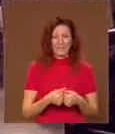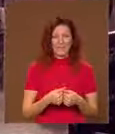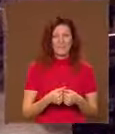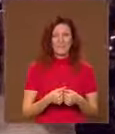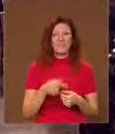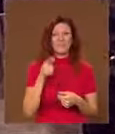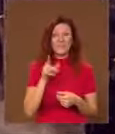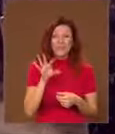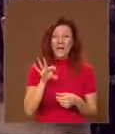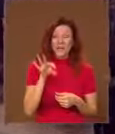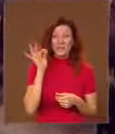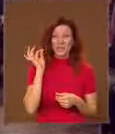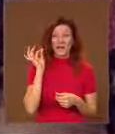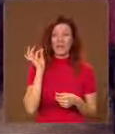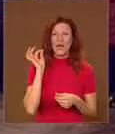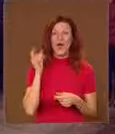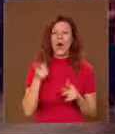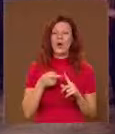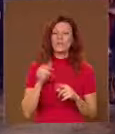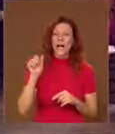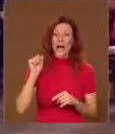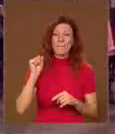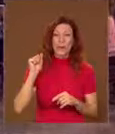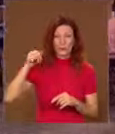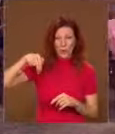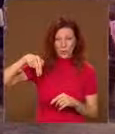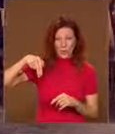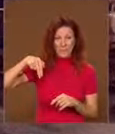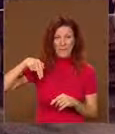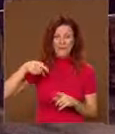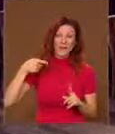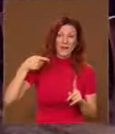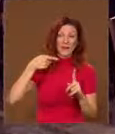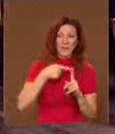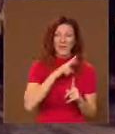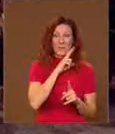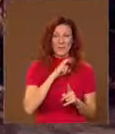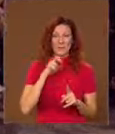Този избран пасаж от посланието до евреите, 13 глава.